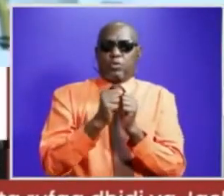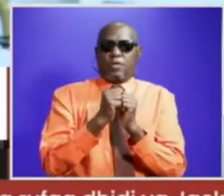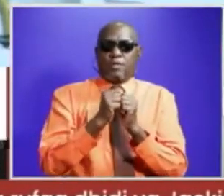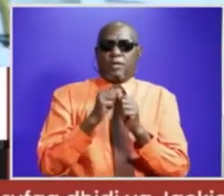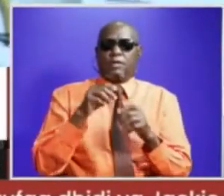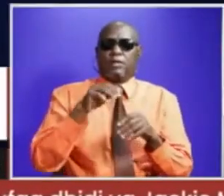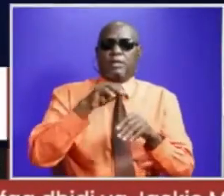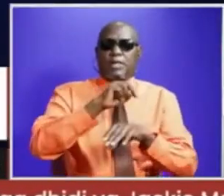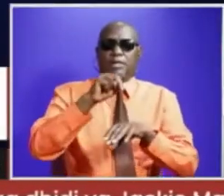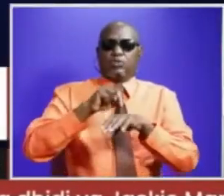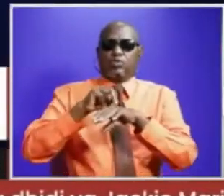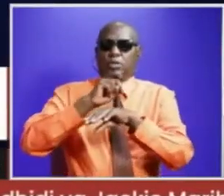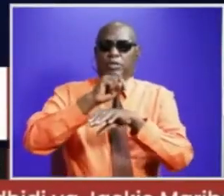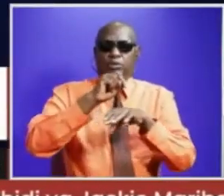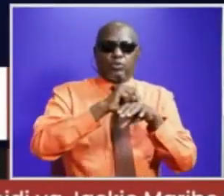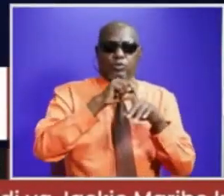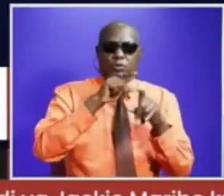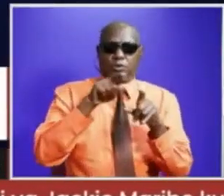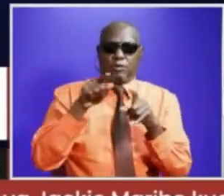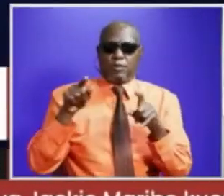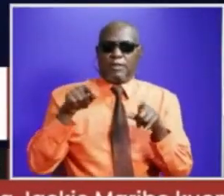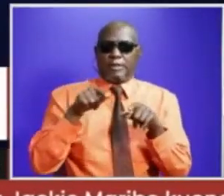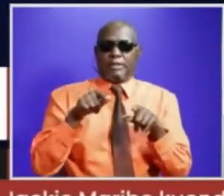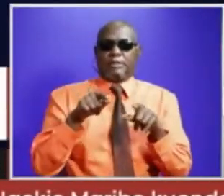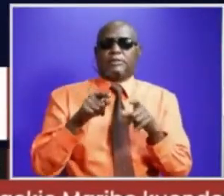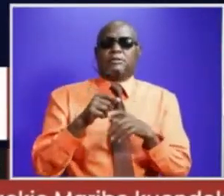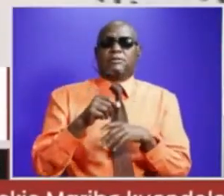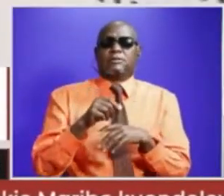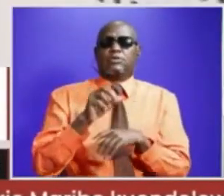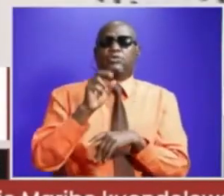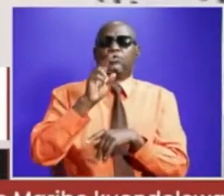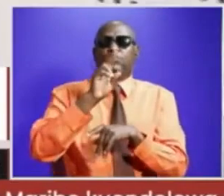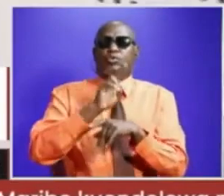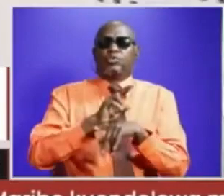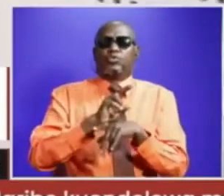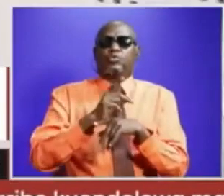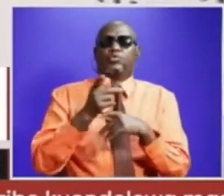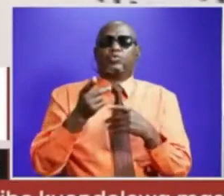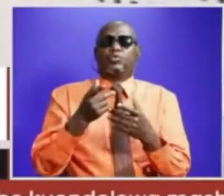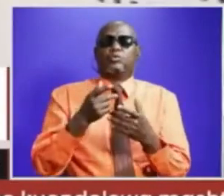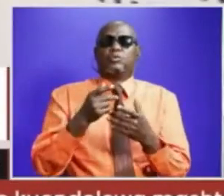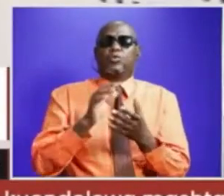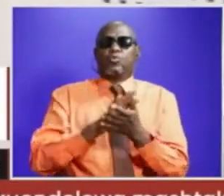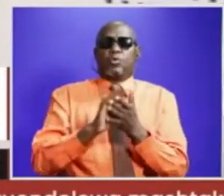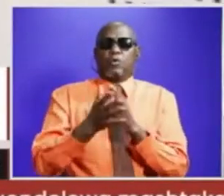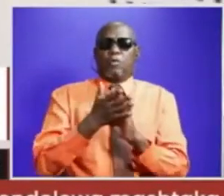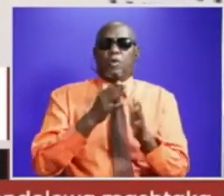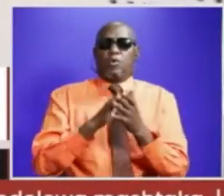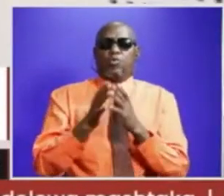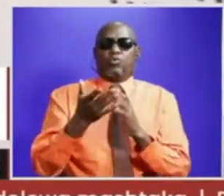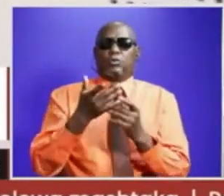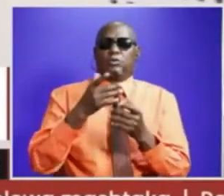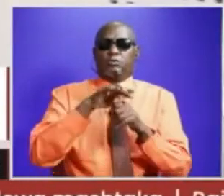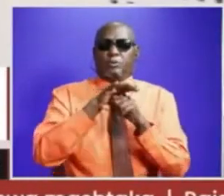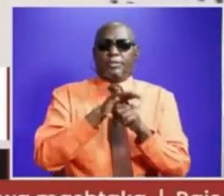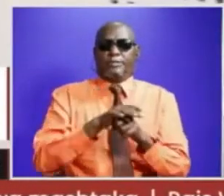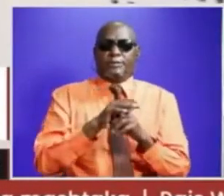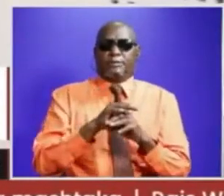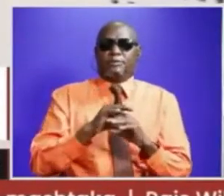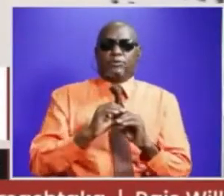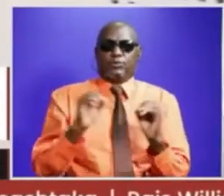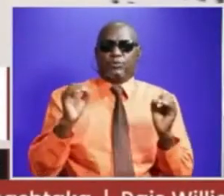kimataifa. Vilevile, redio ni chombo ambacho hutumika kusherehekea utu kwa wote bila kubagua. Wow, what does radio mean to me?